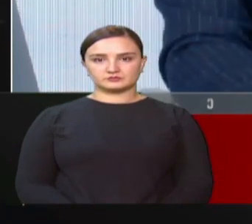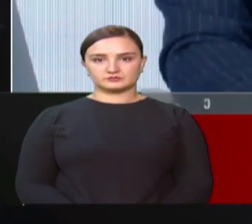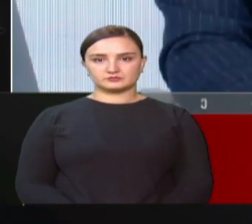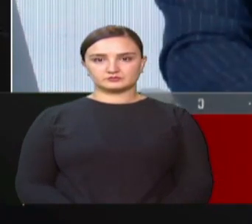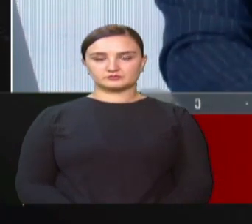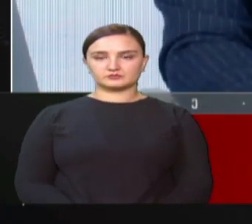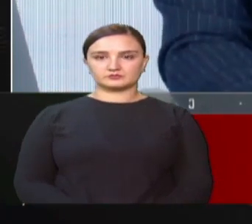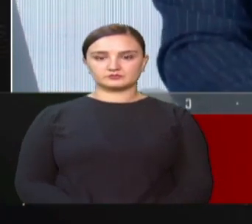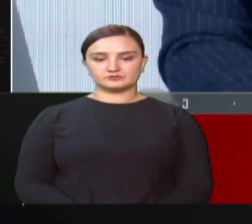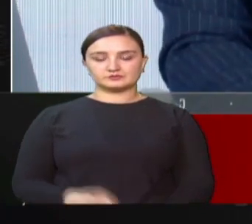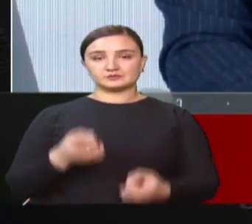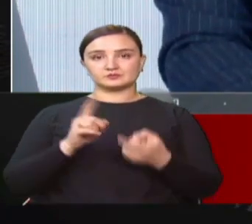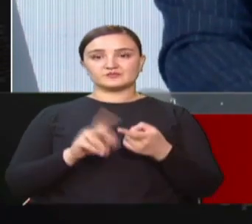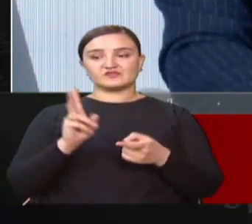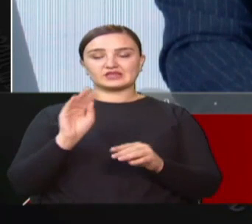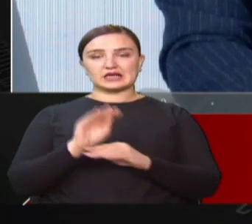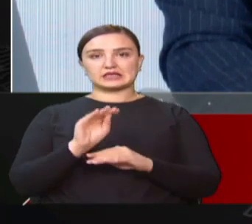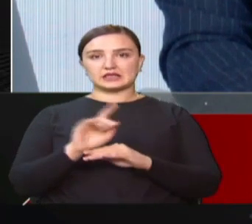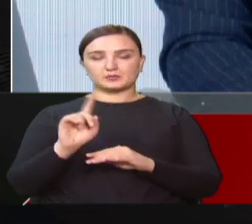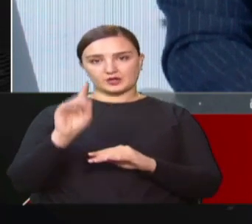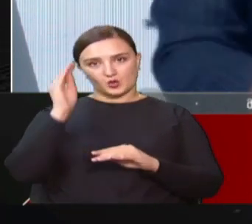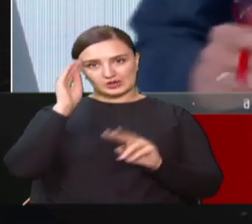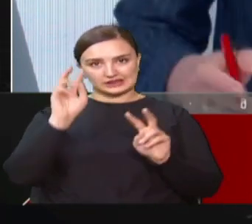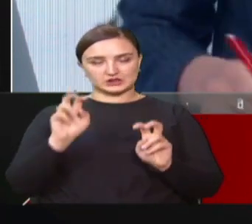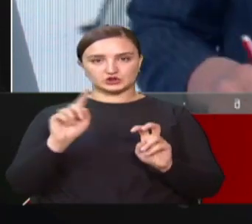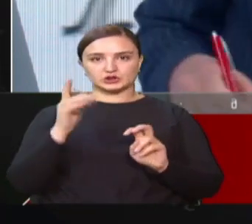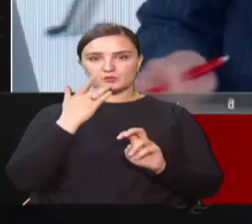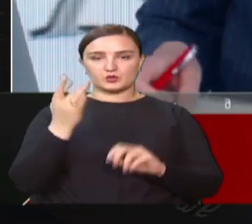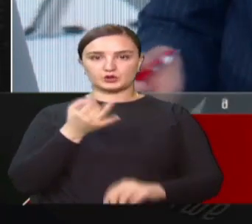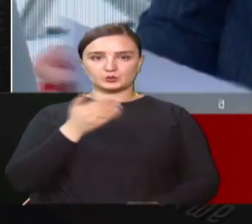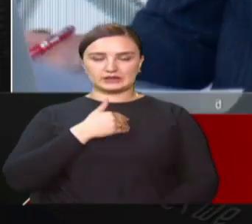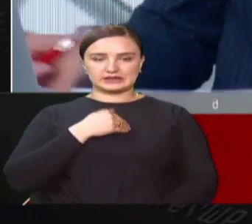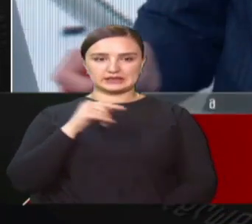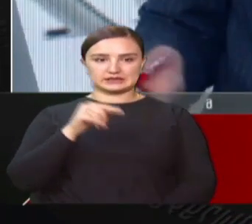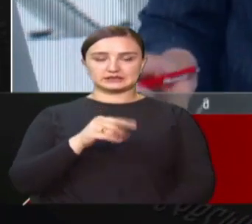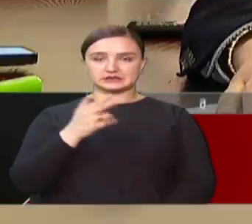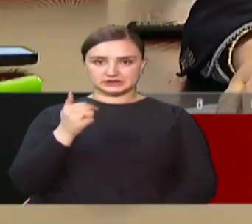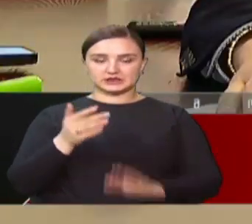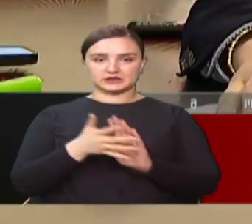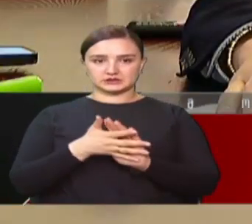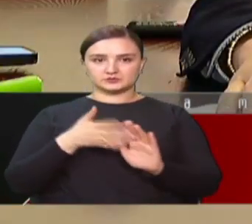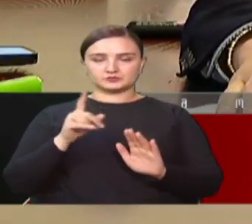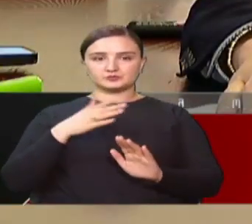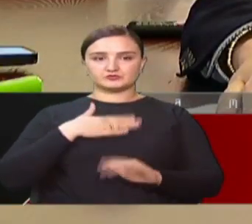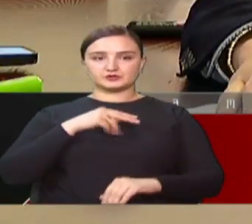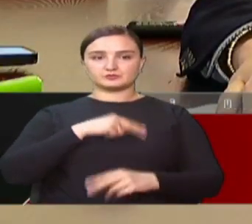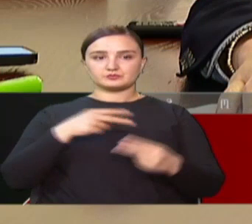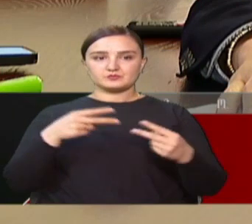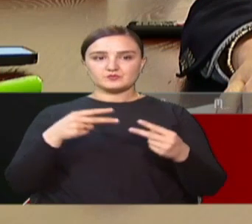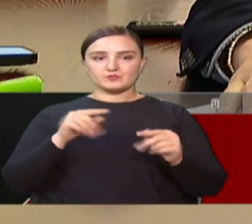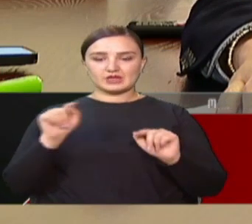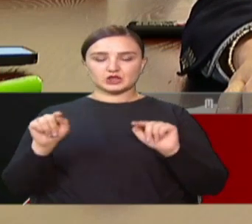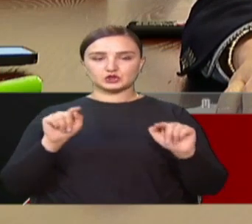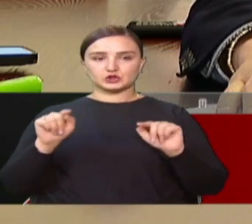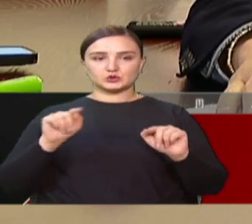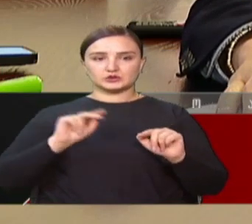გააჩნია ვინ აკრიტიკებდა და რა კონტექსტში და რა პოლიტიკური ინტერესით. გასაგებია რომ ჩვენს პარტნიორებს შორის და